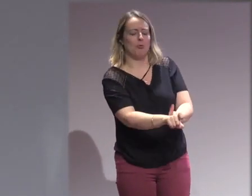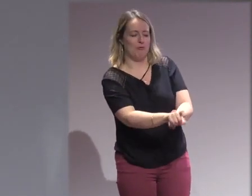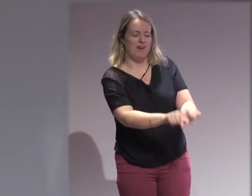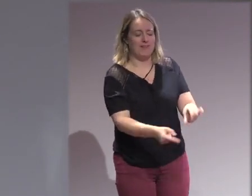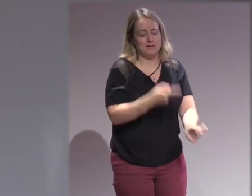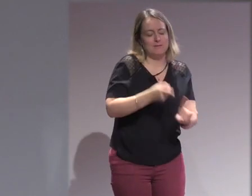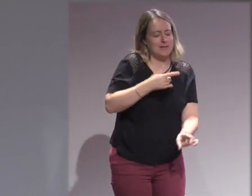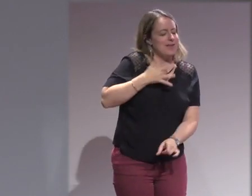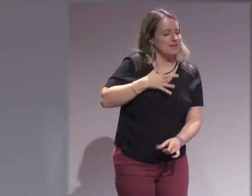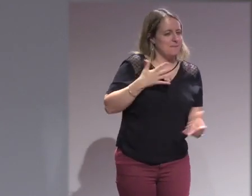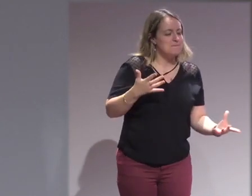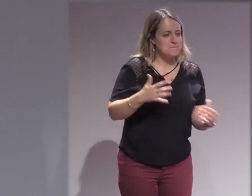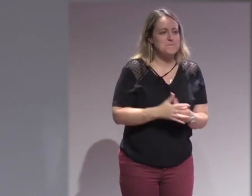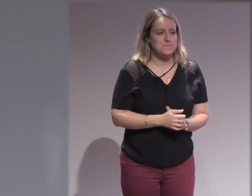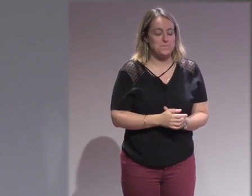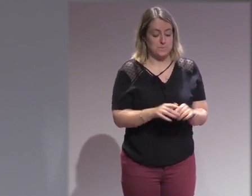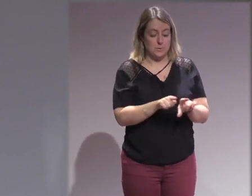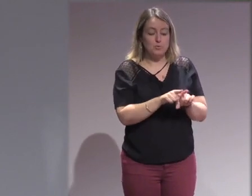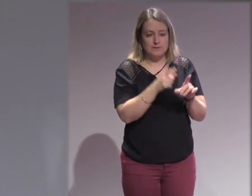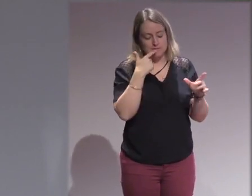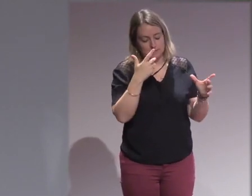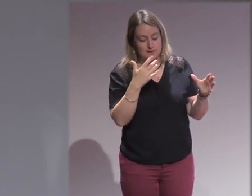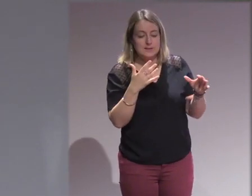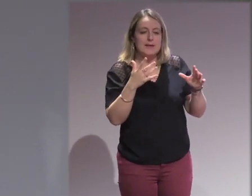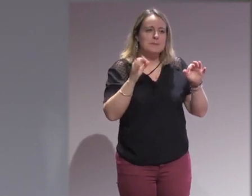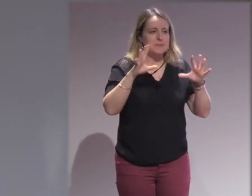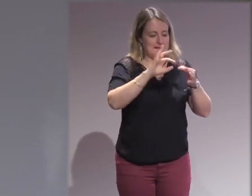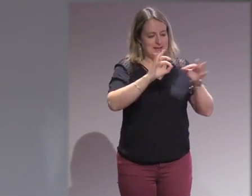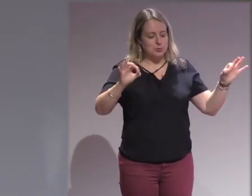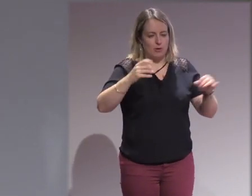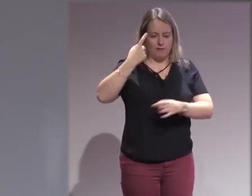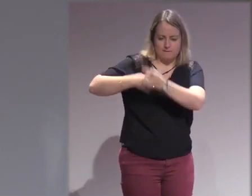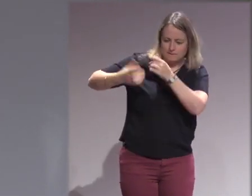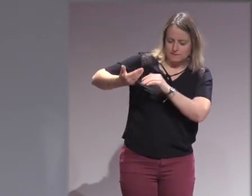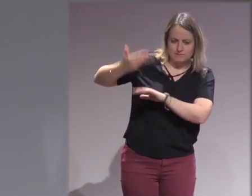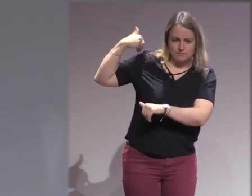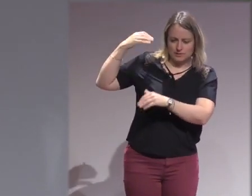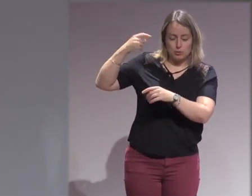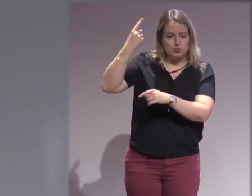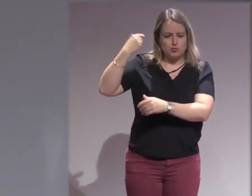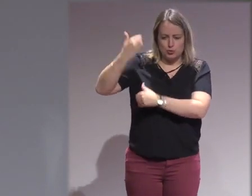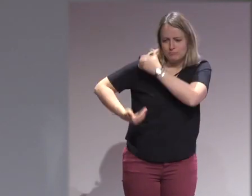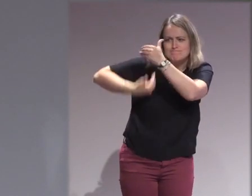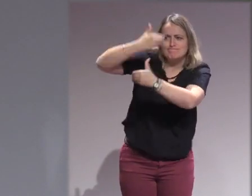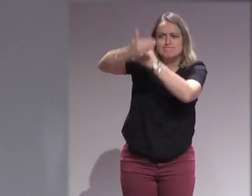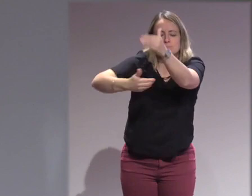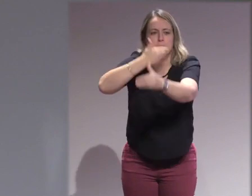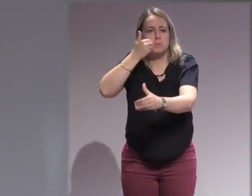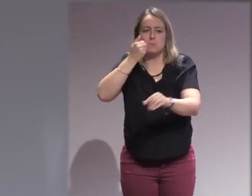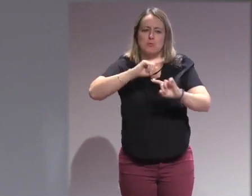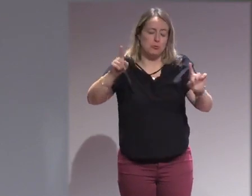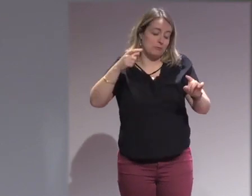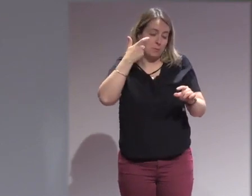des voilà, l'histoire n'est pas ne va pas de façon linéaire toujours en avant. Il se peut qu'il y ait voilà des moments dans l'histoire aussi où on a